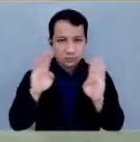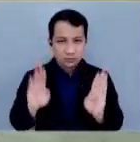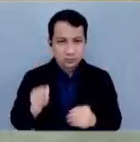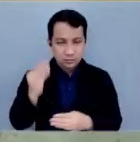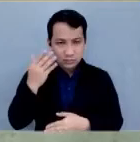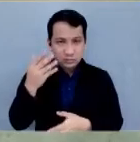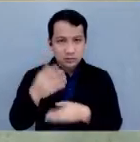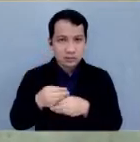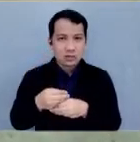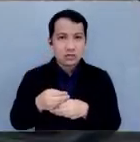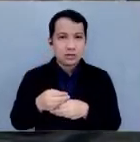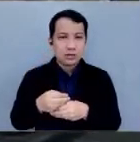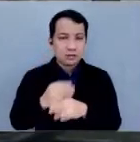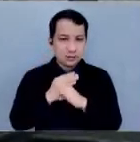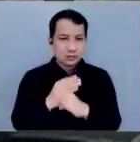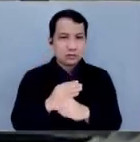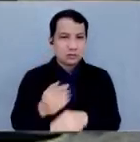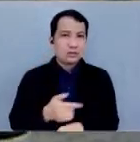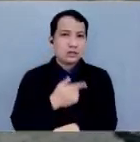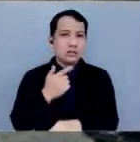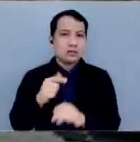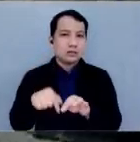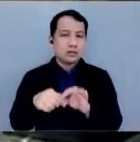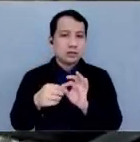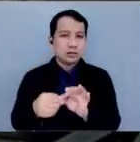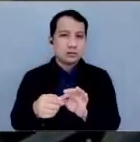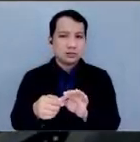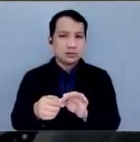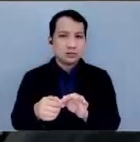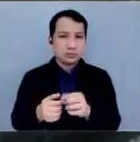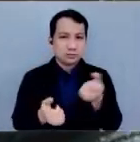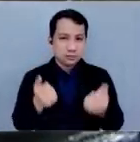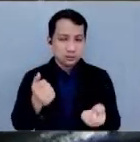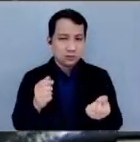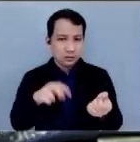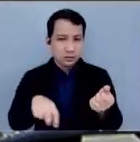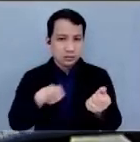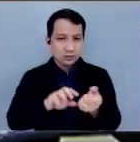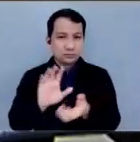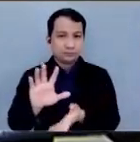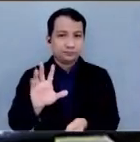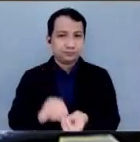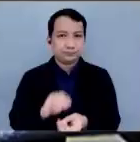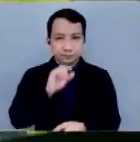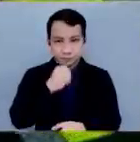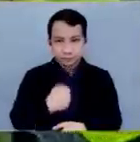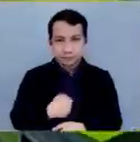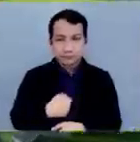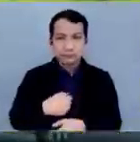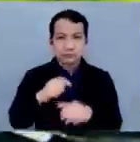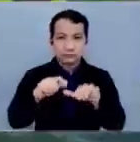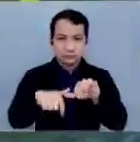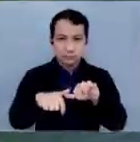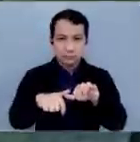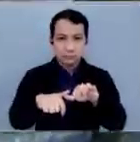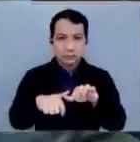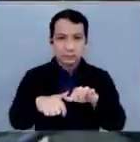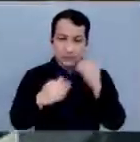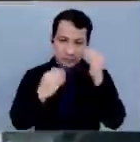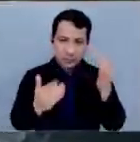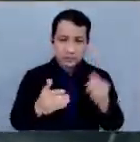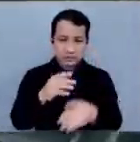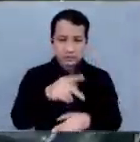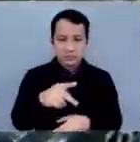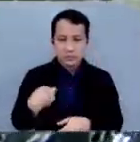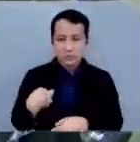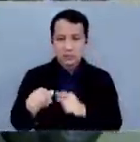para maiwasan ang mahabang pila. May mga e-transporter din pwedeng sakyan na mga senior citizen at PWD. Tiniyak naman ng PPA na